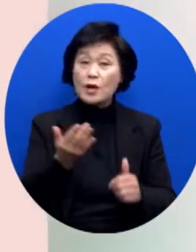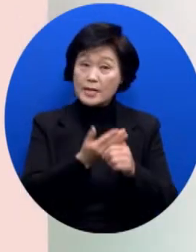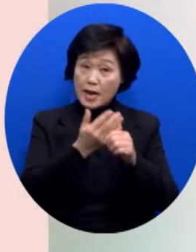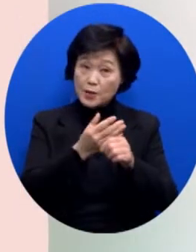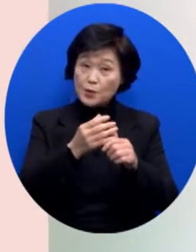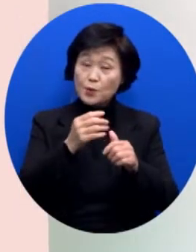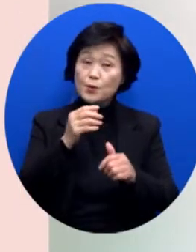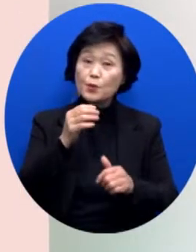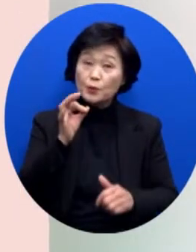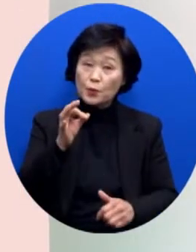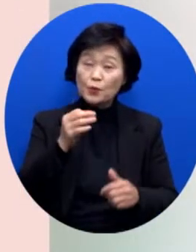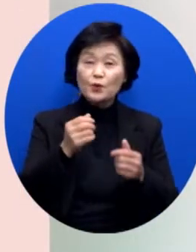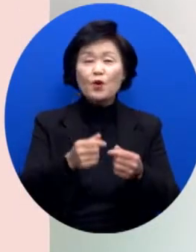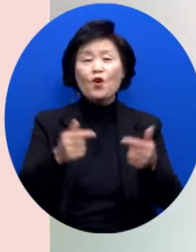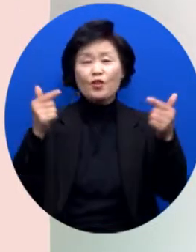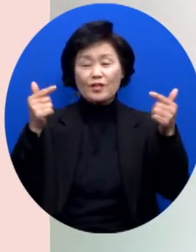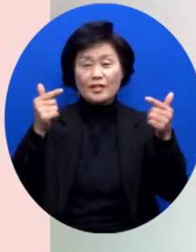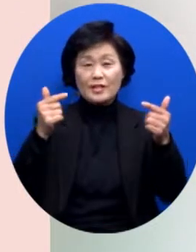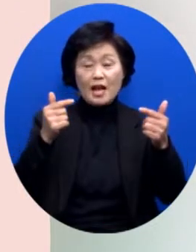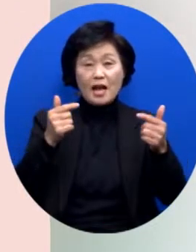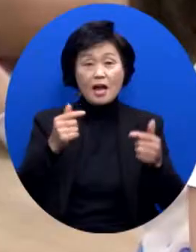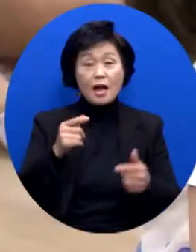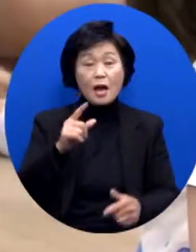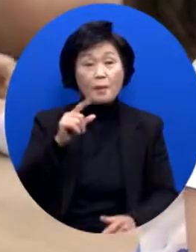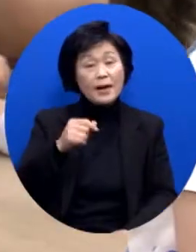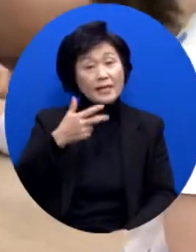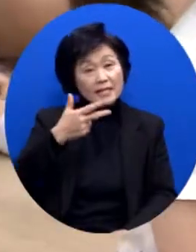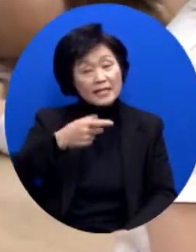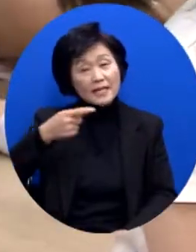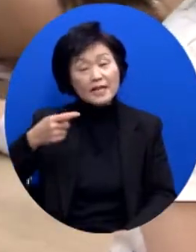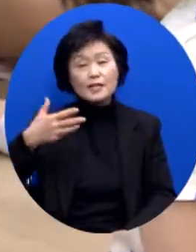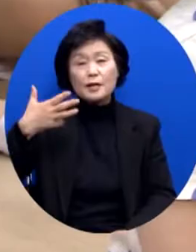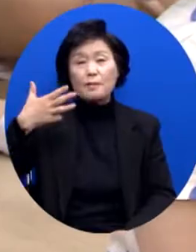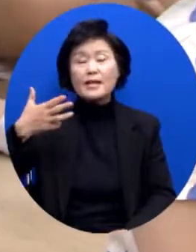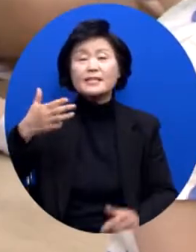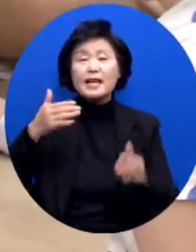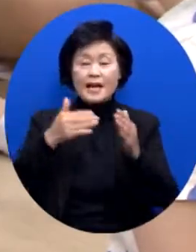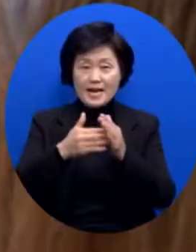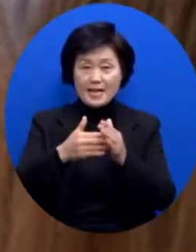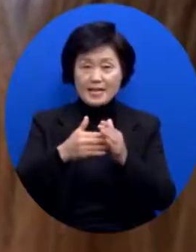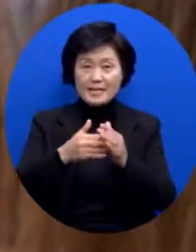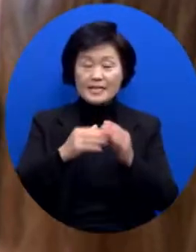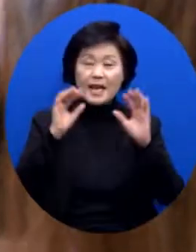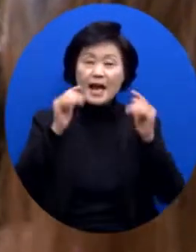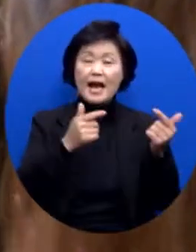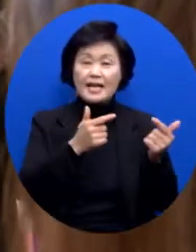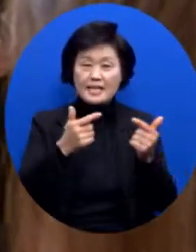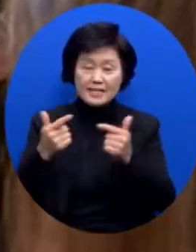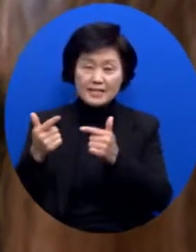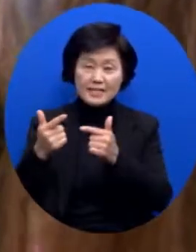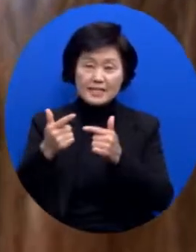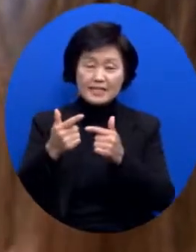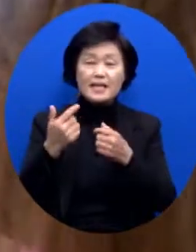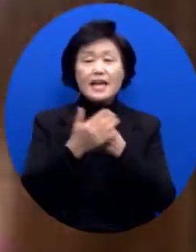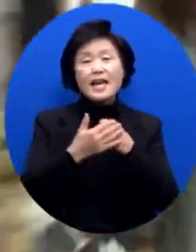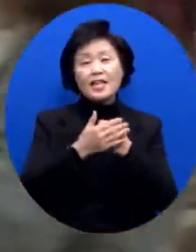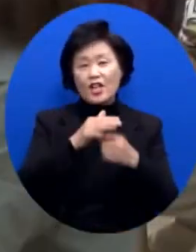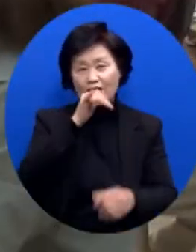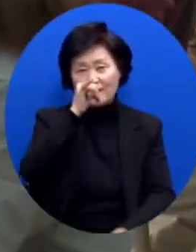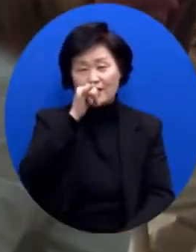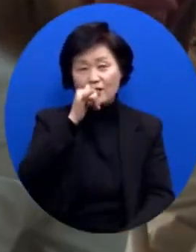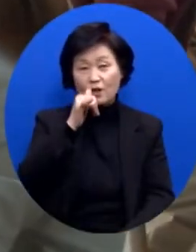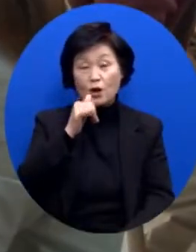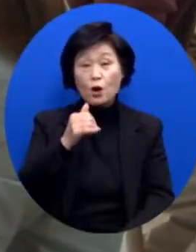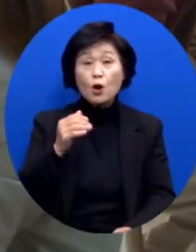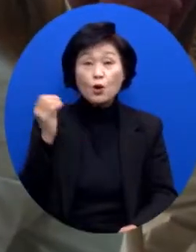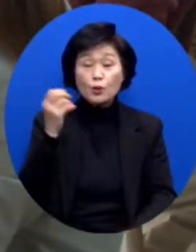아동 수당 지급 연령은 만 7세 에서 8세 로 늘어나 보다 많은 아이들이 혜택을 누리게 됐습니다 육아휴직자